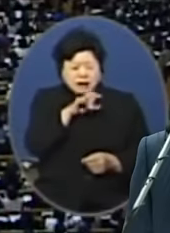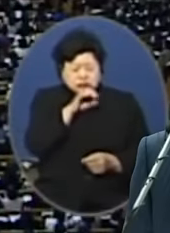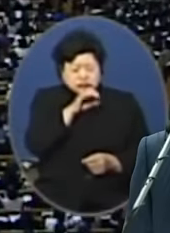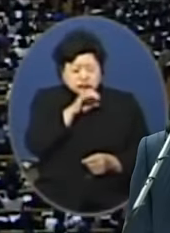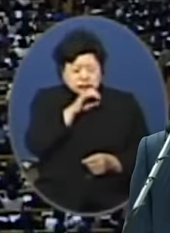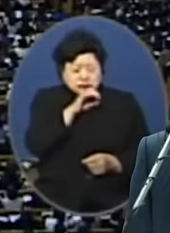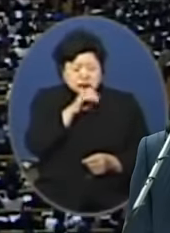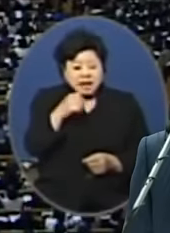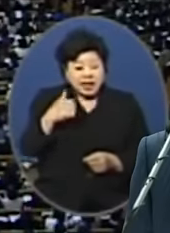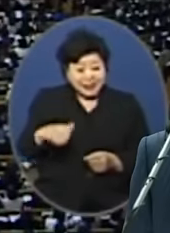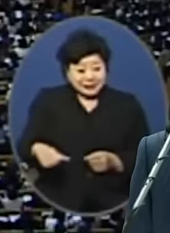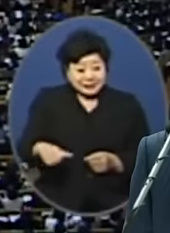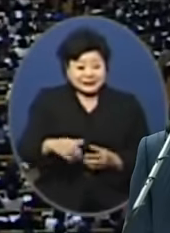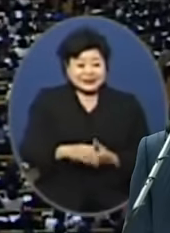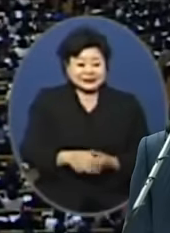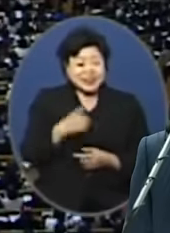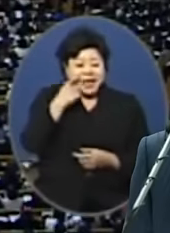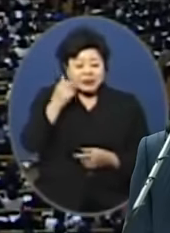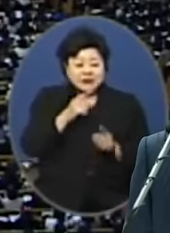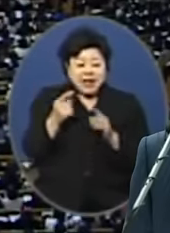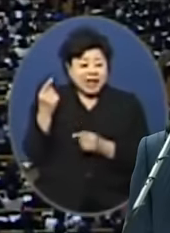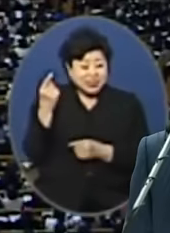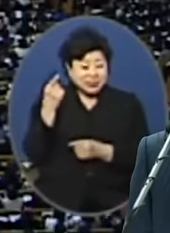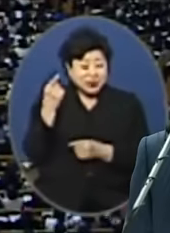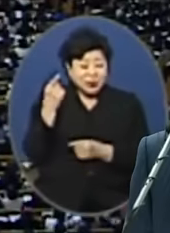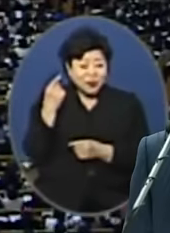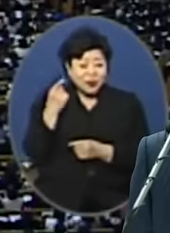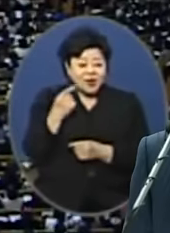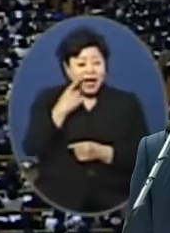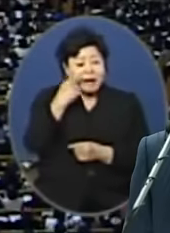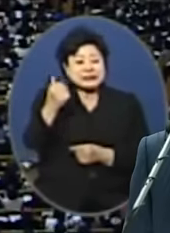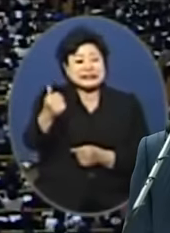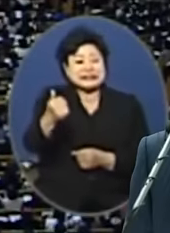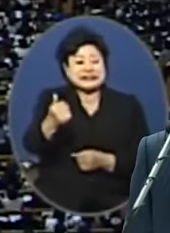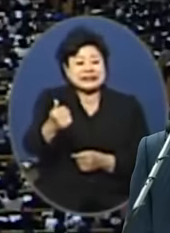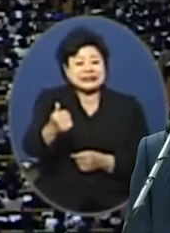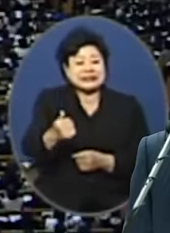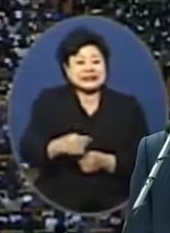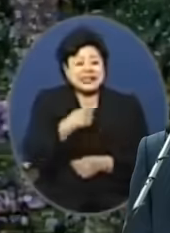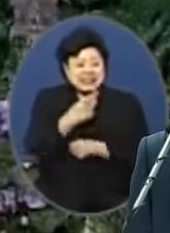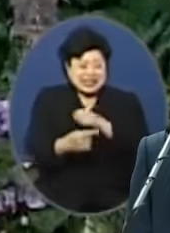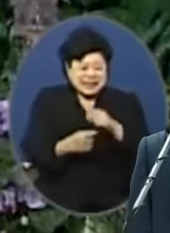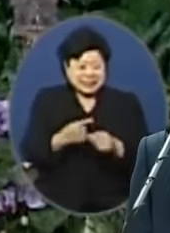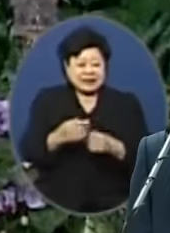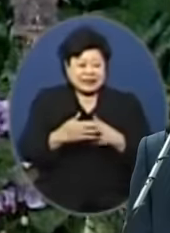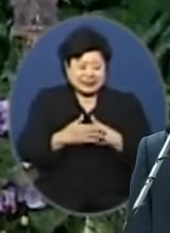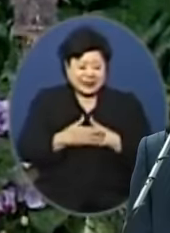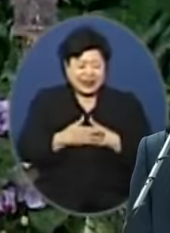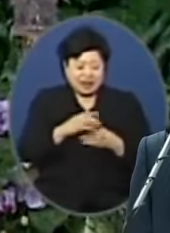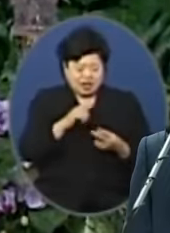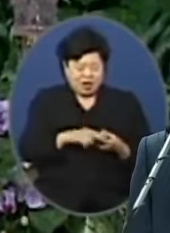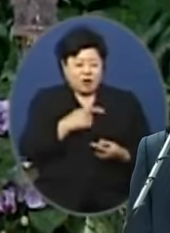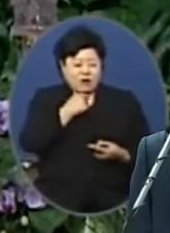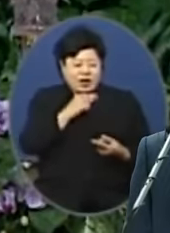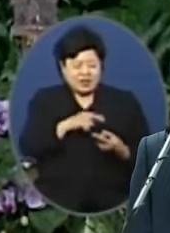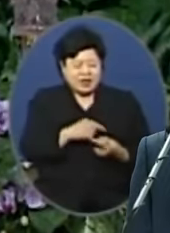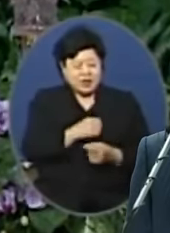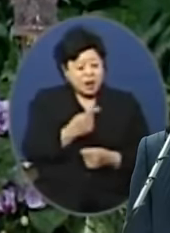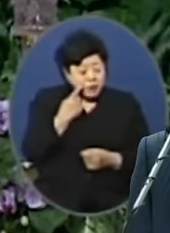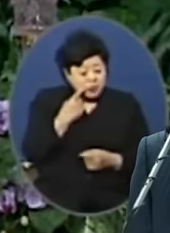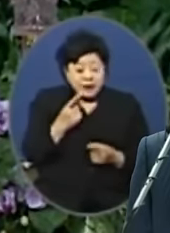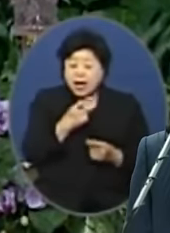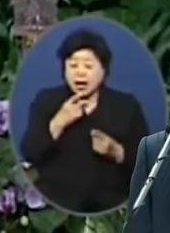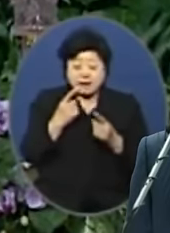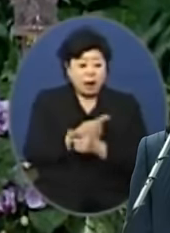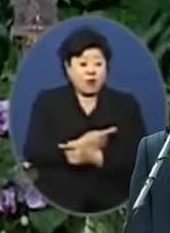말하니까 그 아들이 아버지 말을 듣고 이런 말을 했습니다. 아버지 올 한 해만 제가 하자는 대로 해봐요. 말을